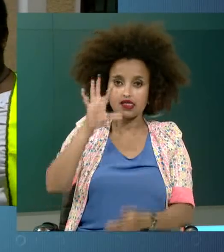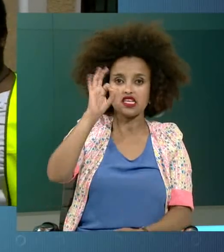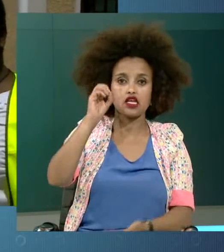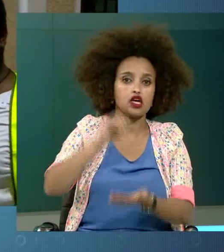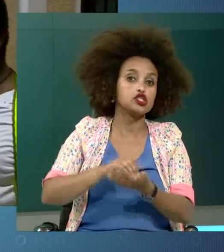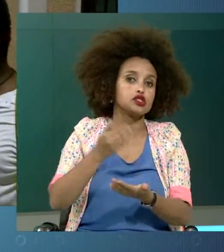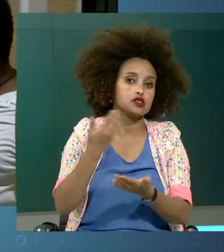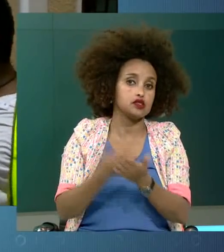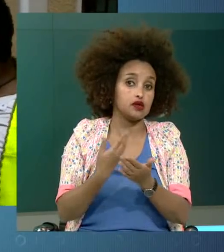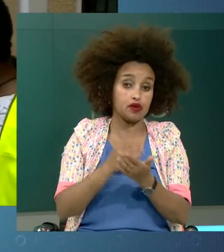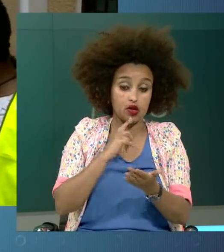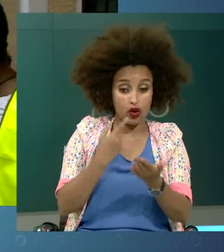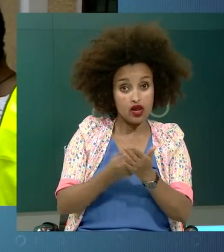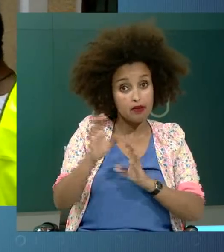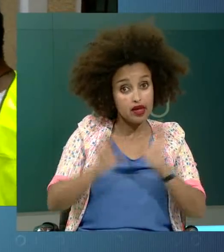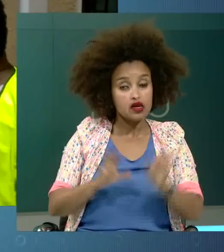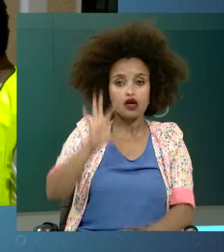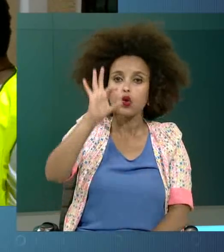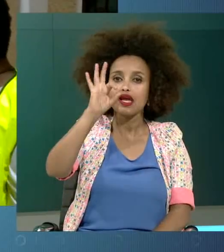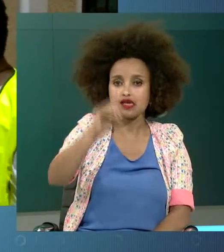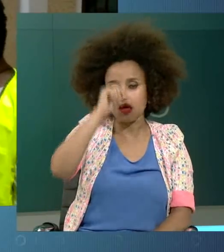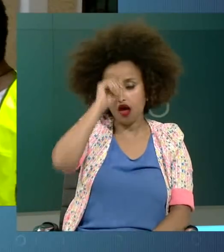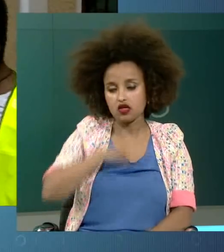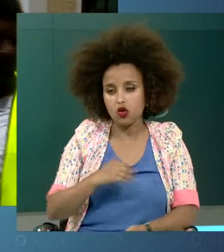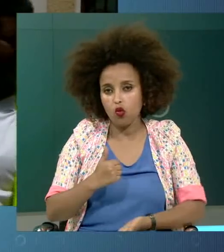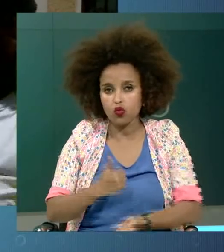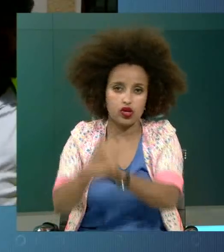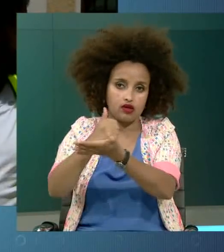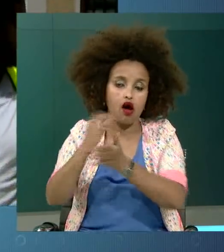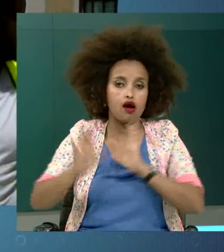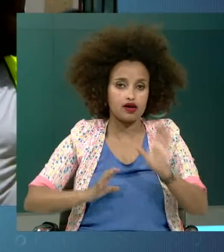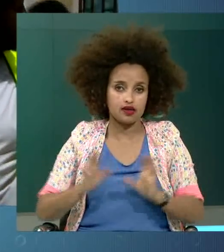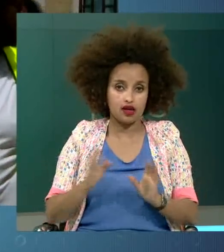ነው በዚህ ነው ያደረግነው ለ90 ሰው ነው እርዳታ ያደረግነው